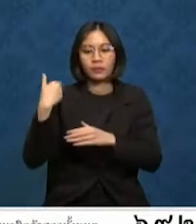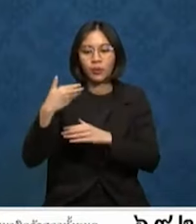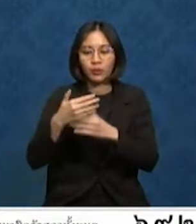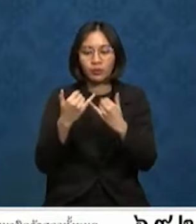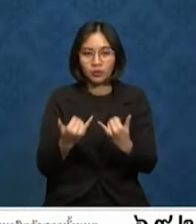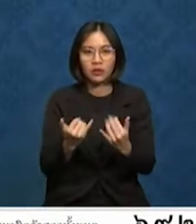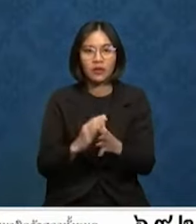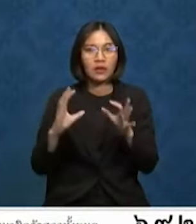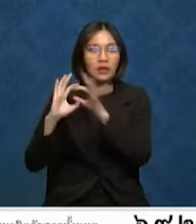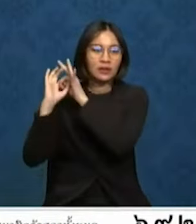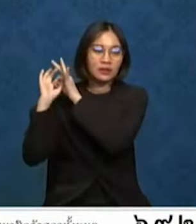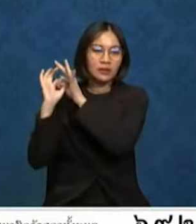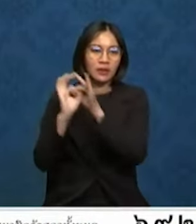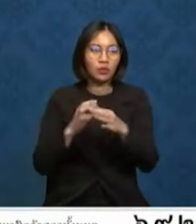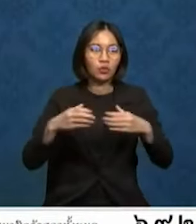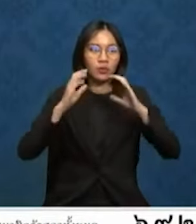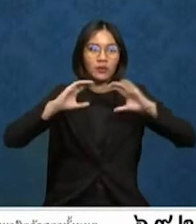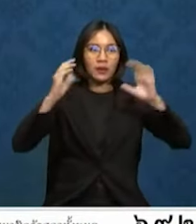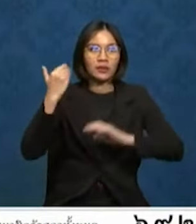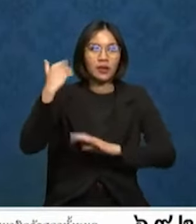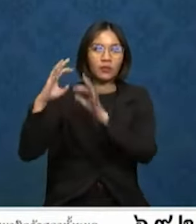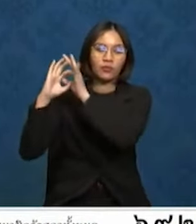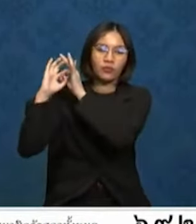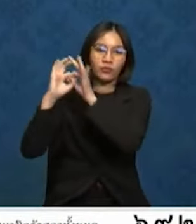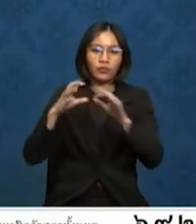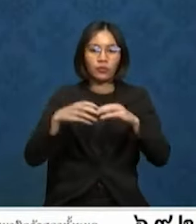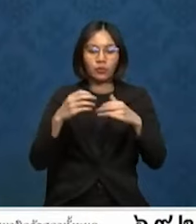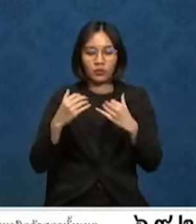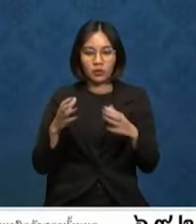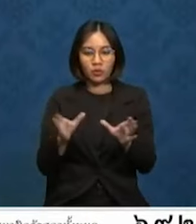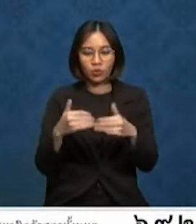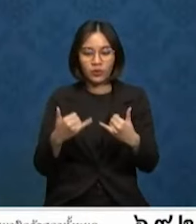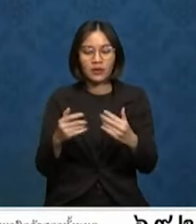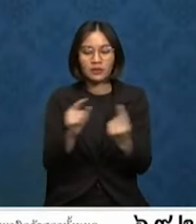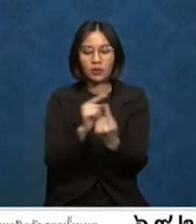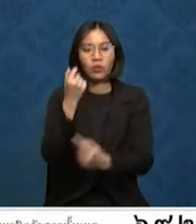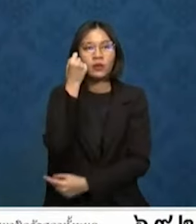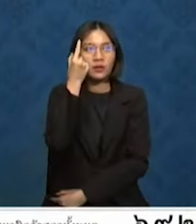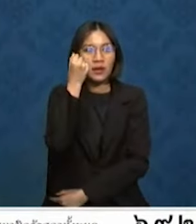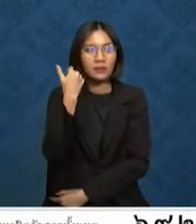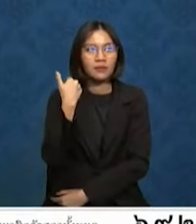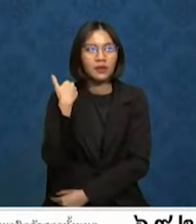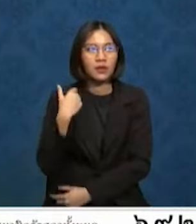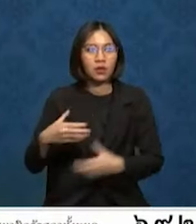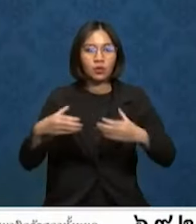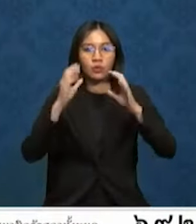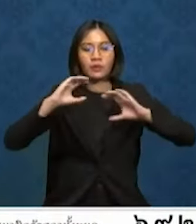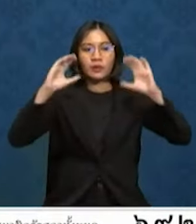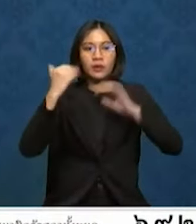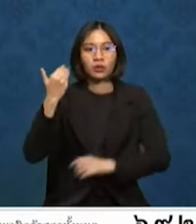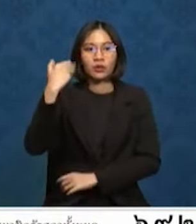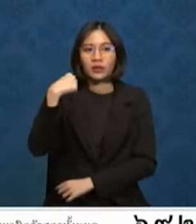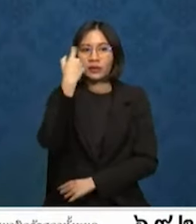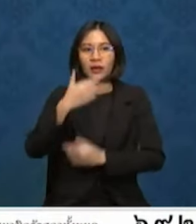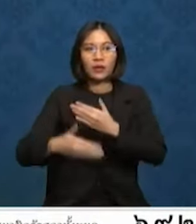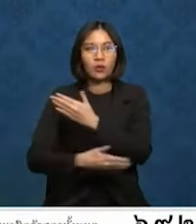นี้ซึ่งมันเกี่ยวพันรัฐบาลก่อนรัฐบาลนี้เนี่ยผมว่าสังคมออกุดูออกการตั้งรัฐบาลวันนั้นน่ะให้ใครมี